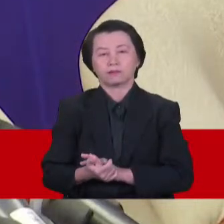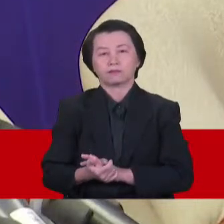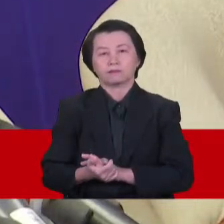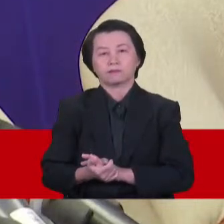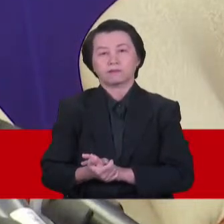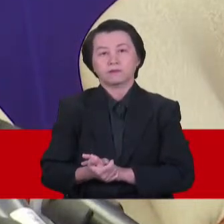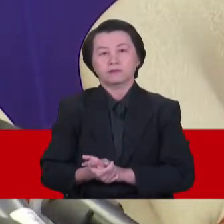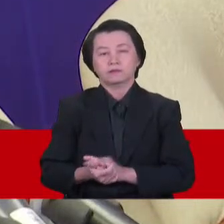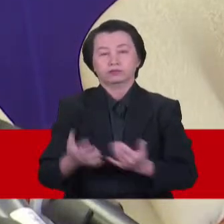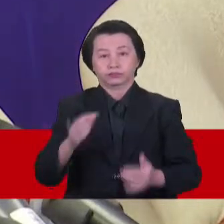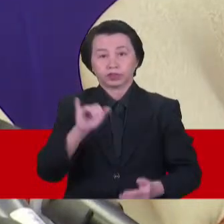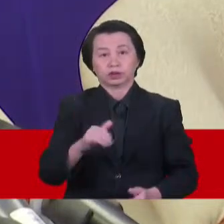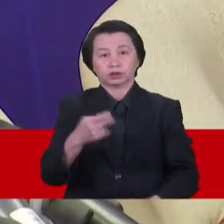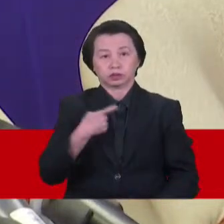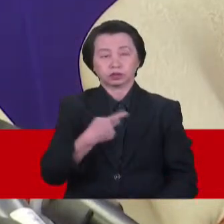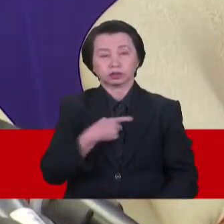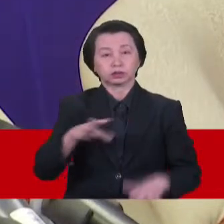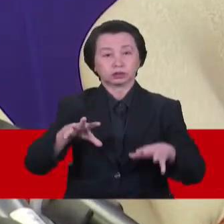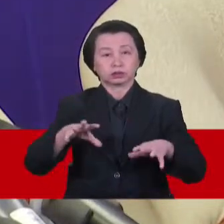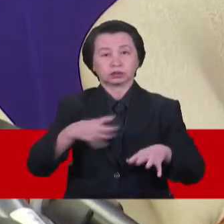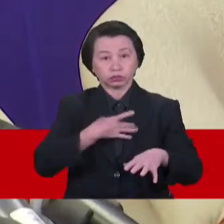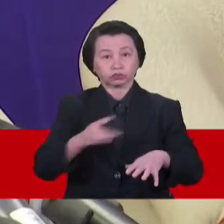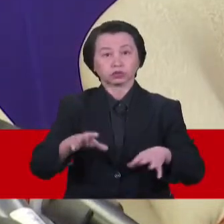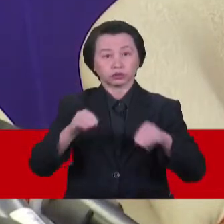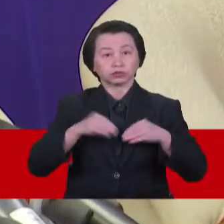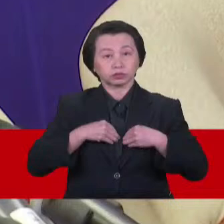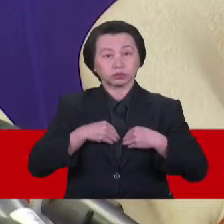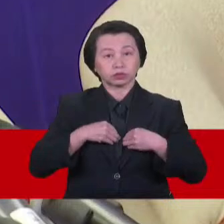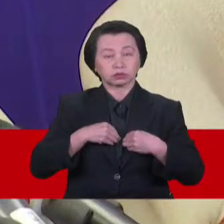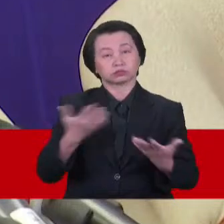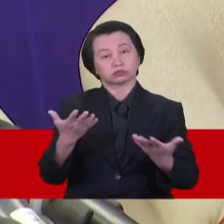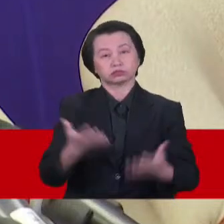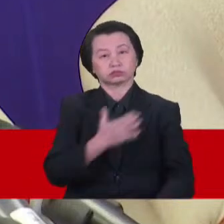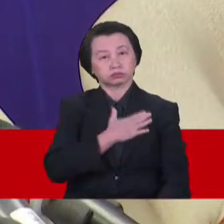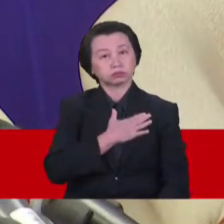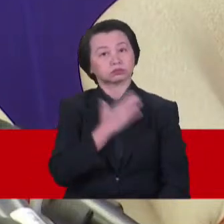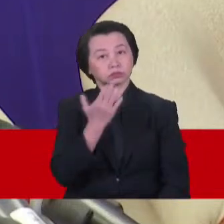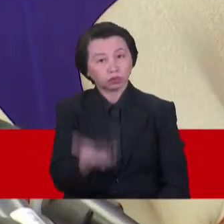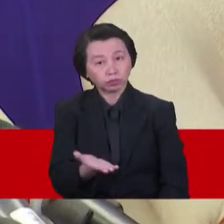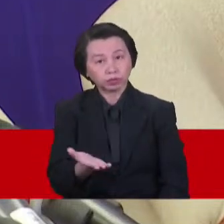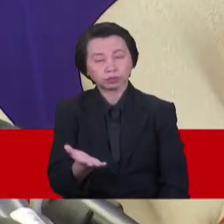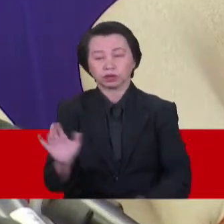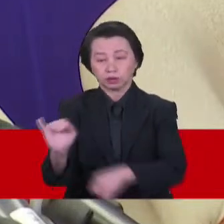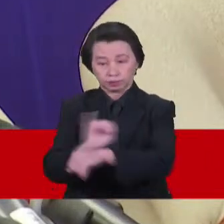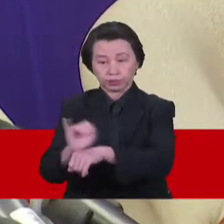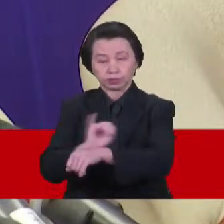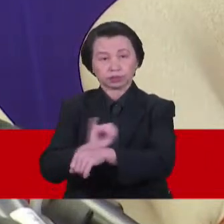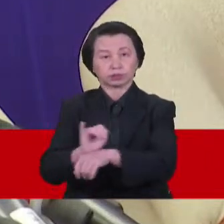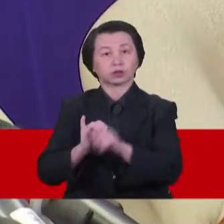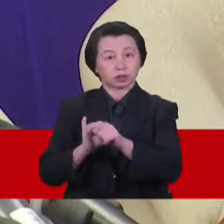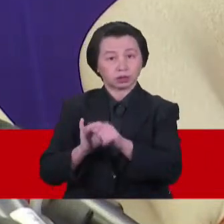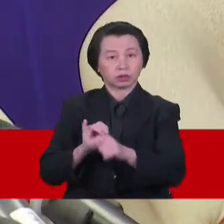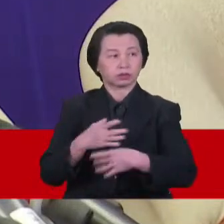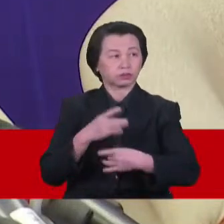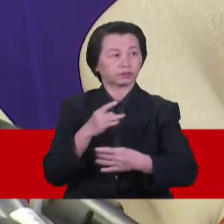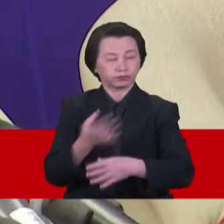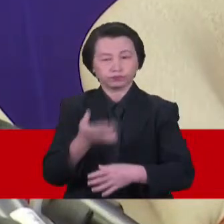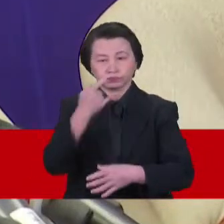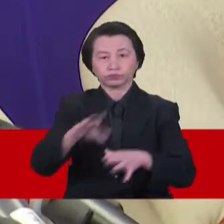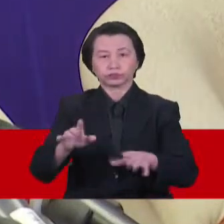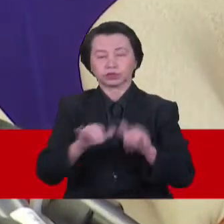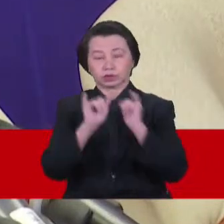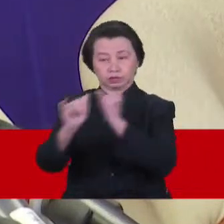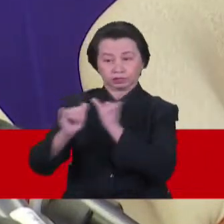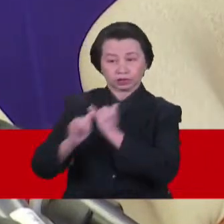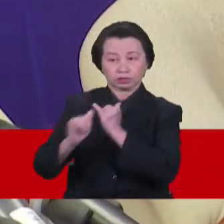yang kita suka menerima adalah komitmen daripada pihak industri untuk bersama-sama